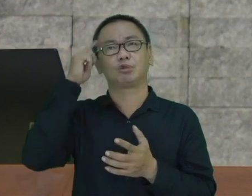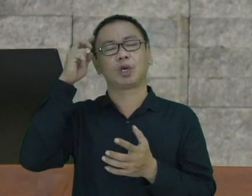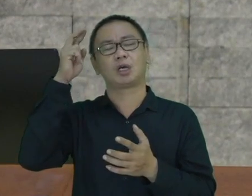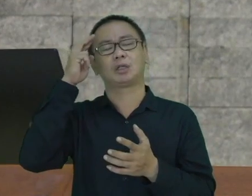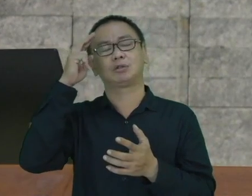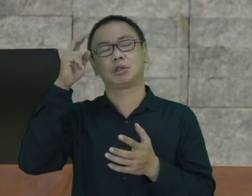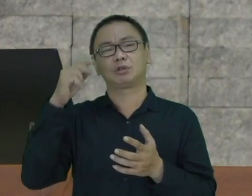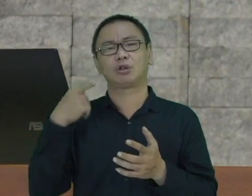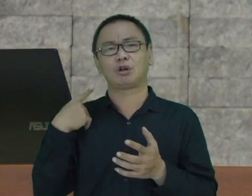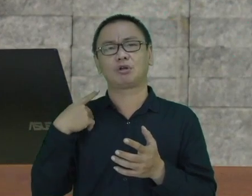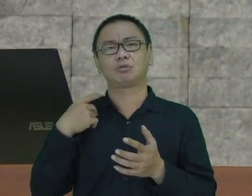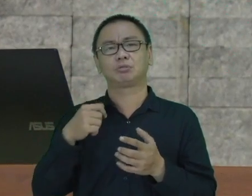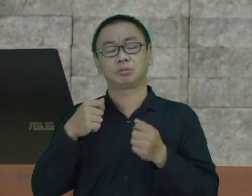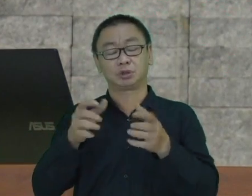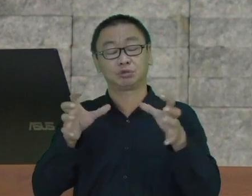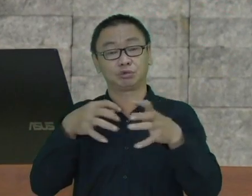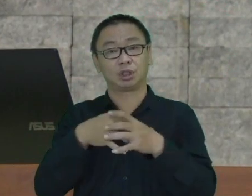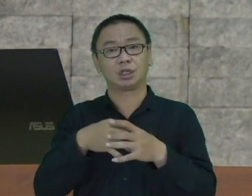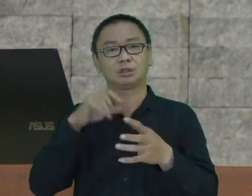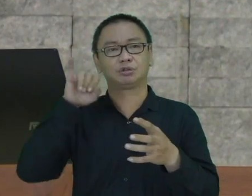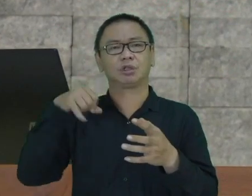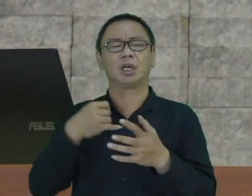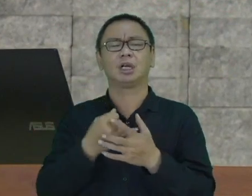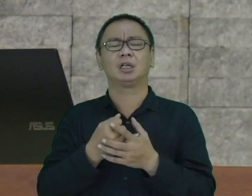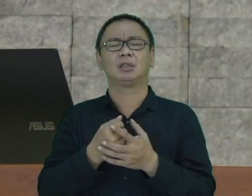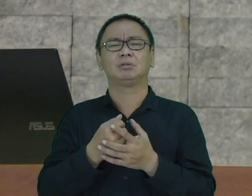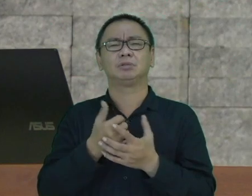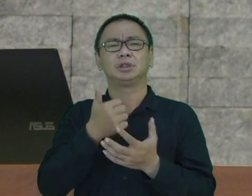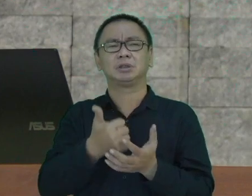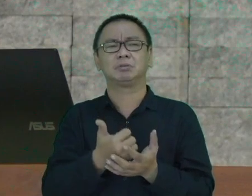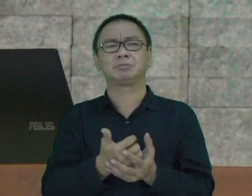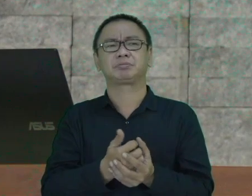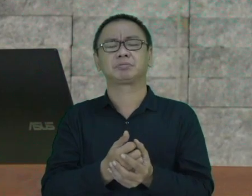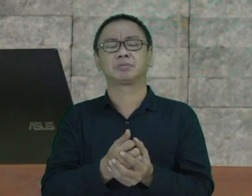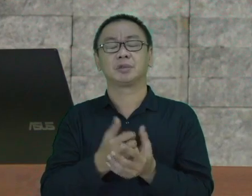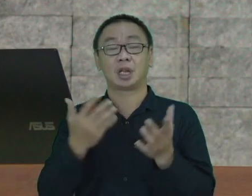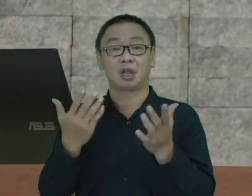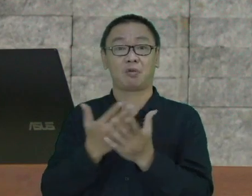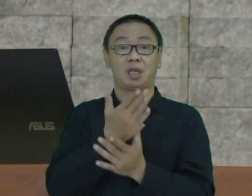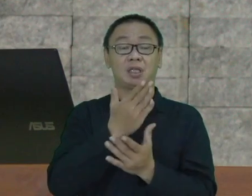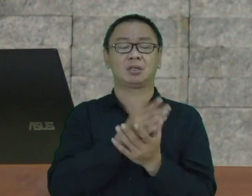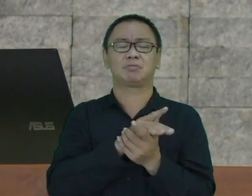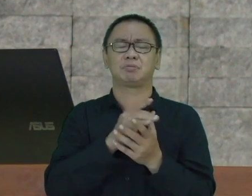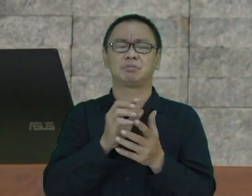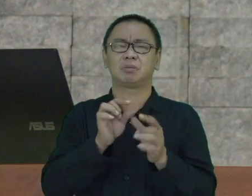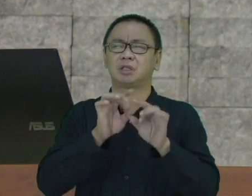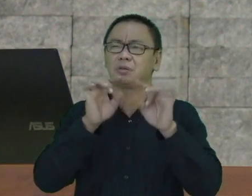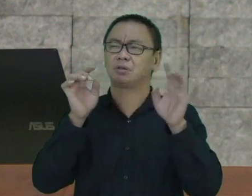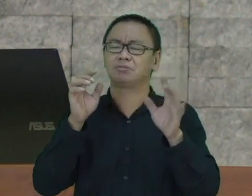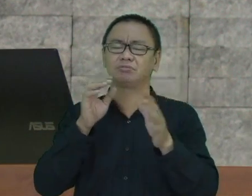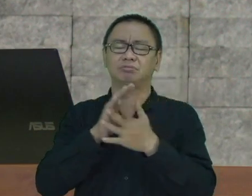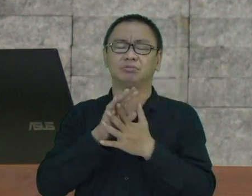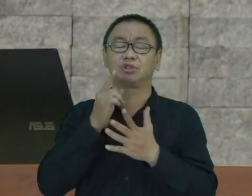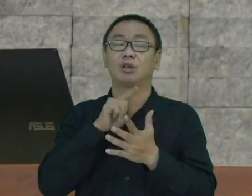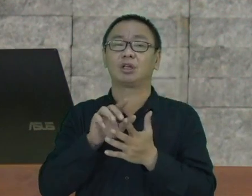dengan demikian dunia juga dapat dilewati dengan berbagai persoalan yang ada,